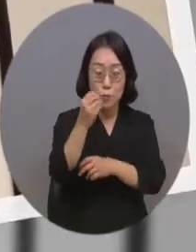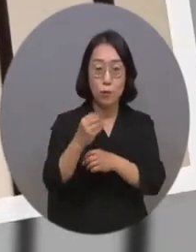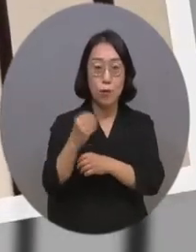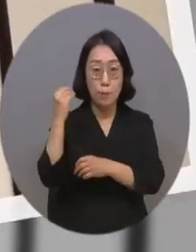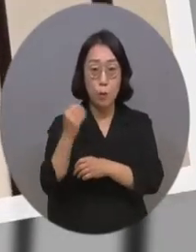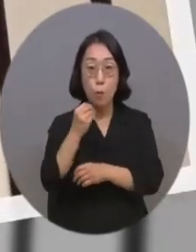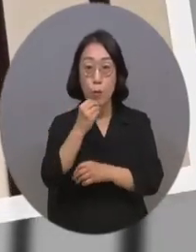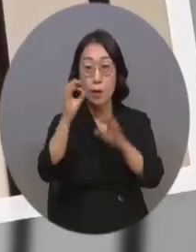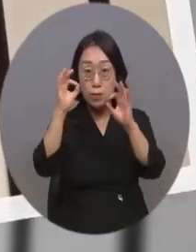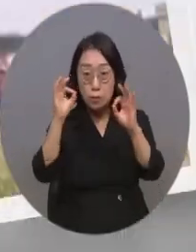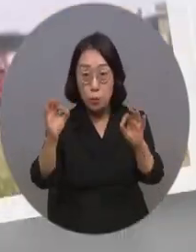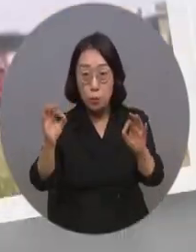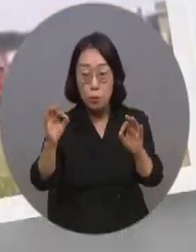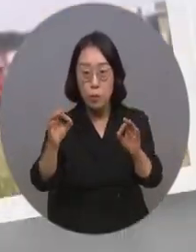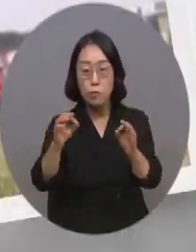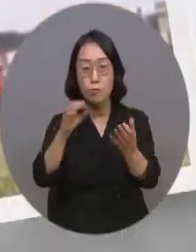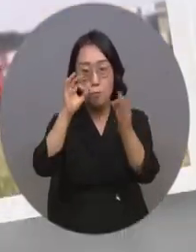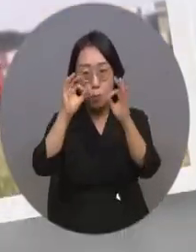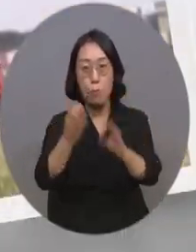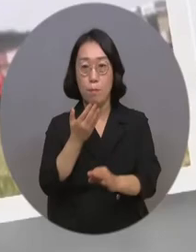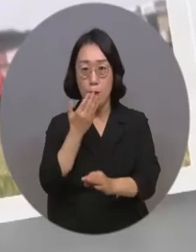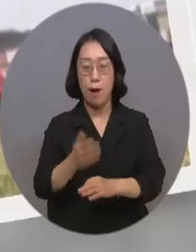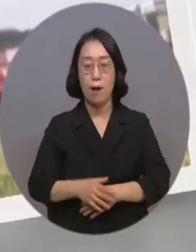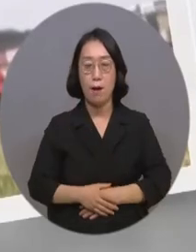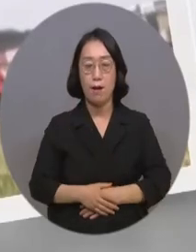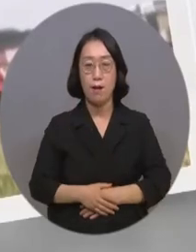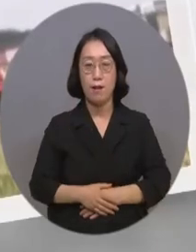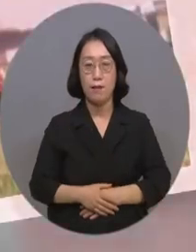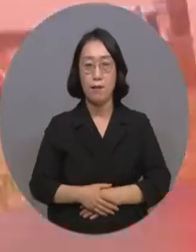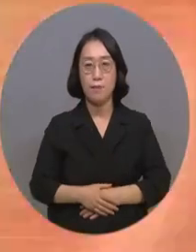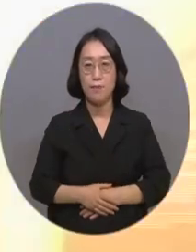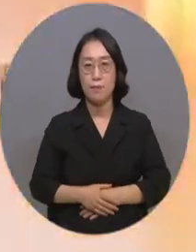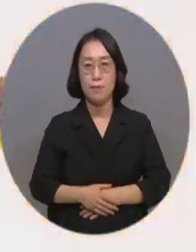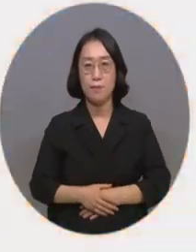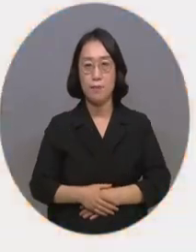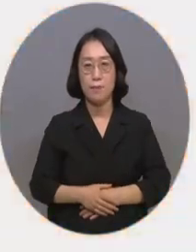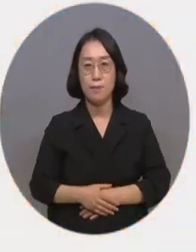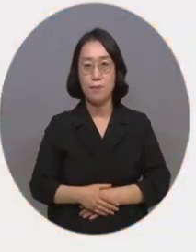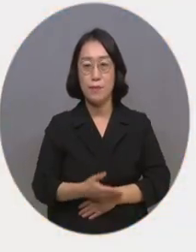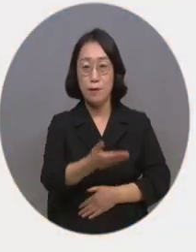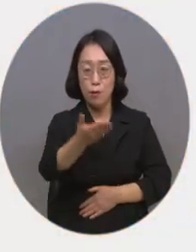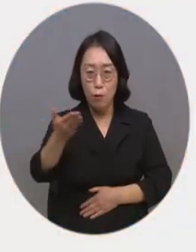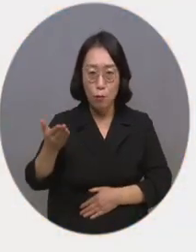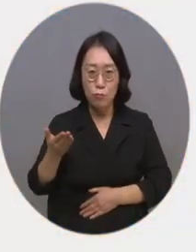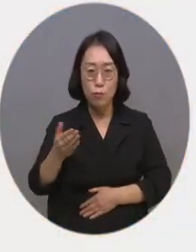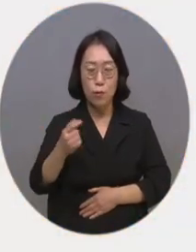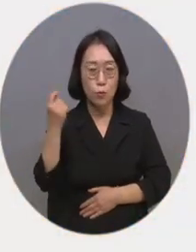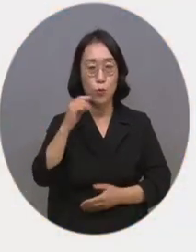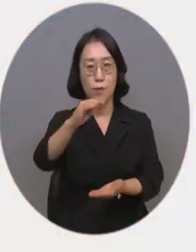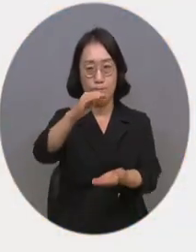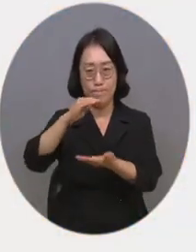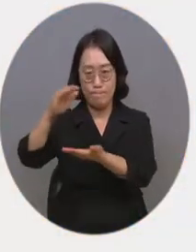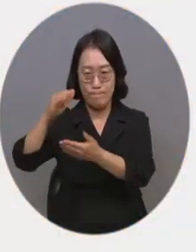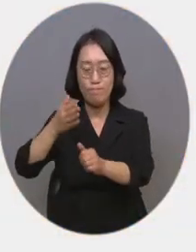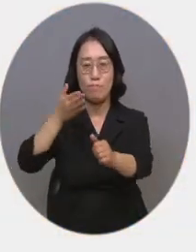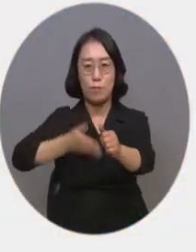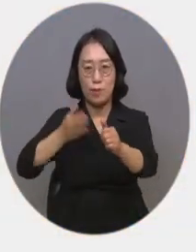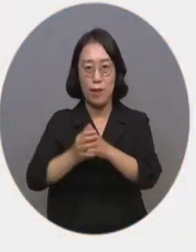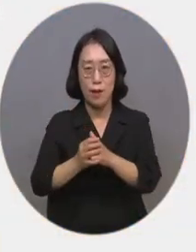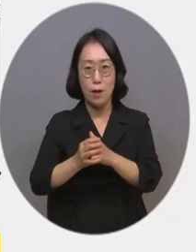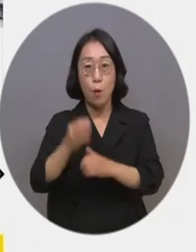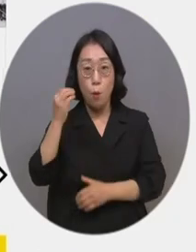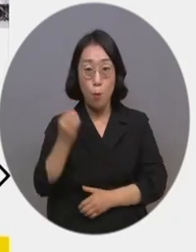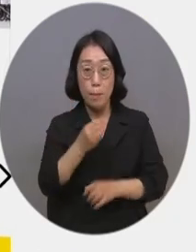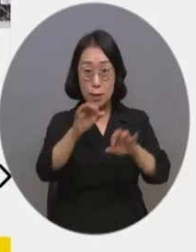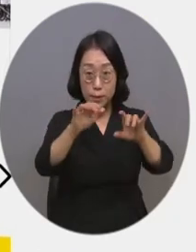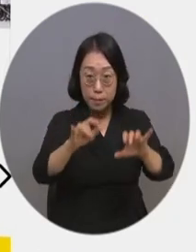뉴스 홈페이지를 통해 보다 다양한 소식을 접할 수 있습니다. 시청자 여러분의 제보를 기다립니다. 웰페어뉴스